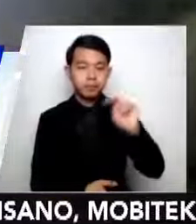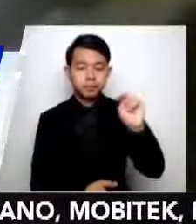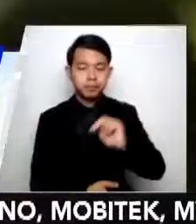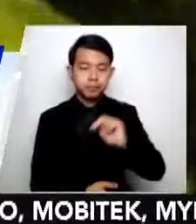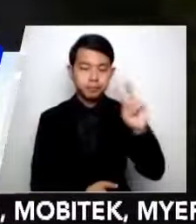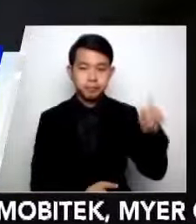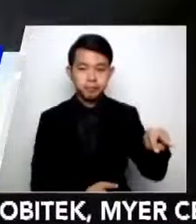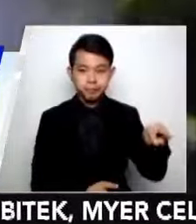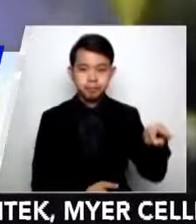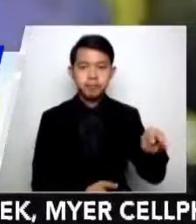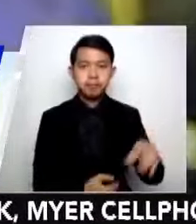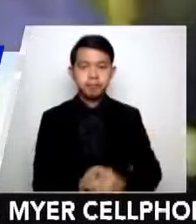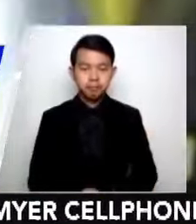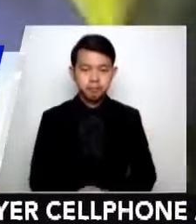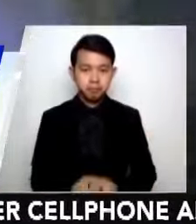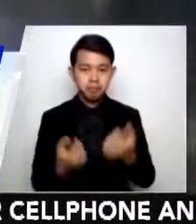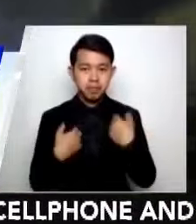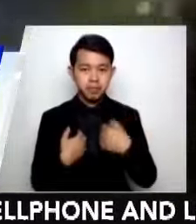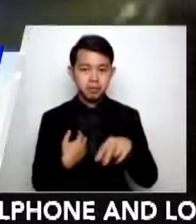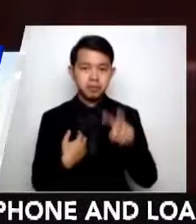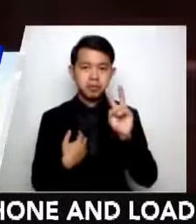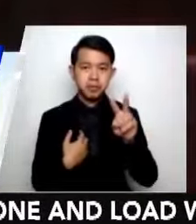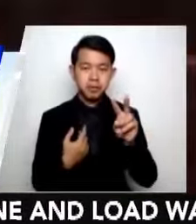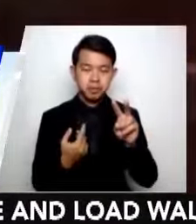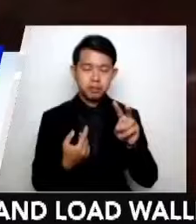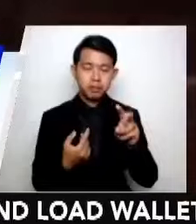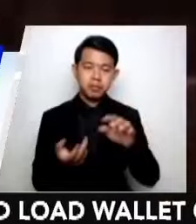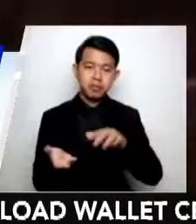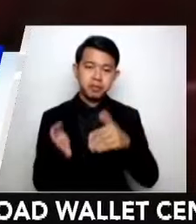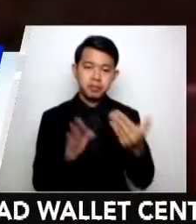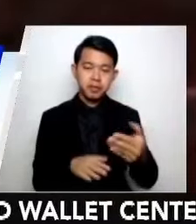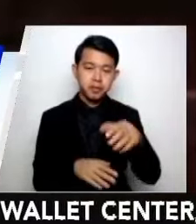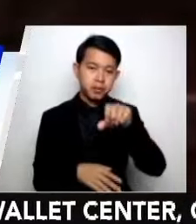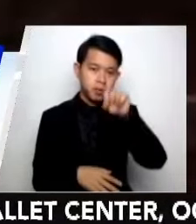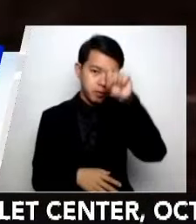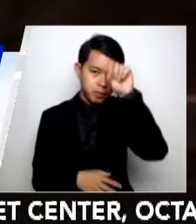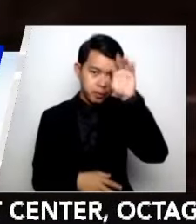isang maglolo. Inaalam pa ang pinagbulan ng apoy at ang halaga ng pinsala.